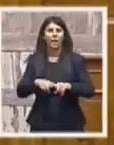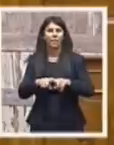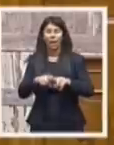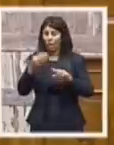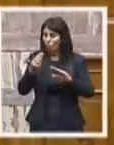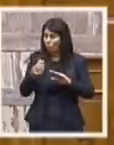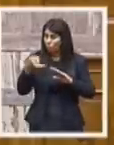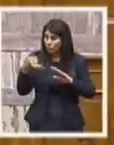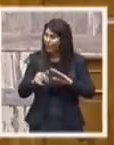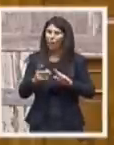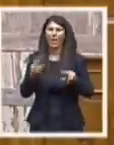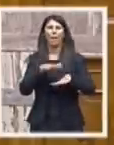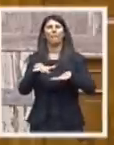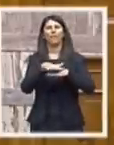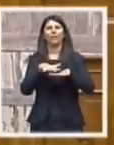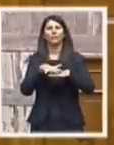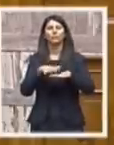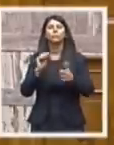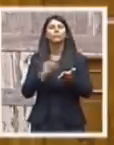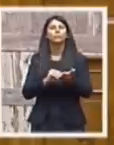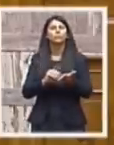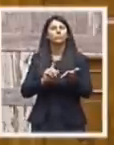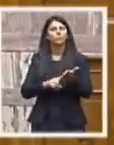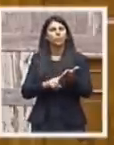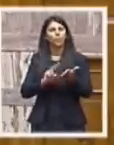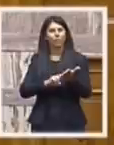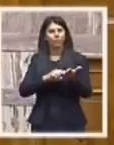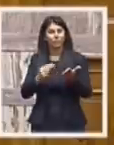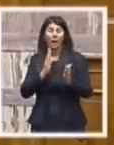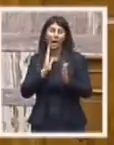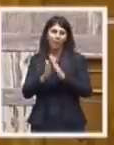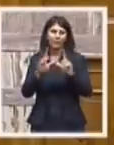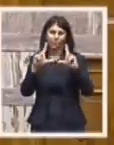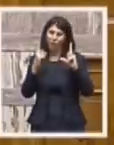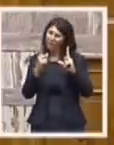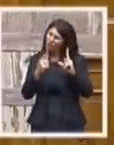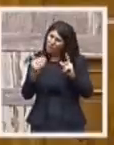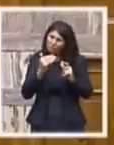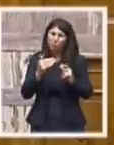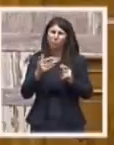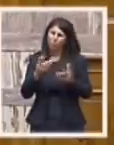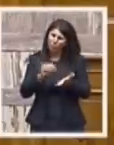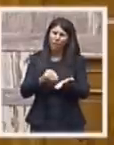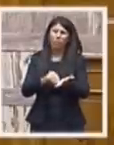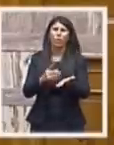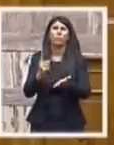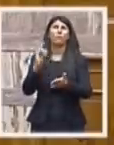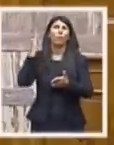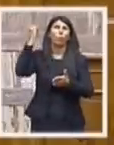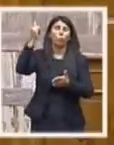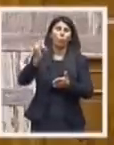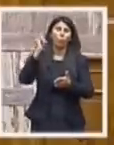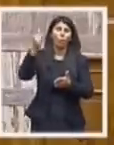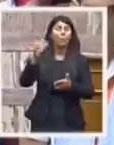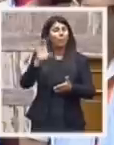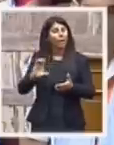επιφανειακά. Επιπλέον, θα πρέπει να λειτουργούν θεσμοί άμεσης δημοκρατίας πιο συχνά, προκειμένου ο Ευρωπαίος πολίτης να νιώθει πως